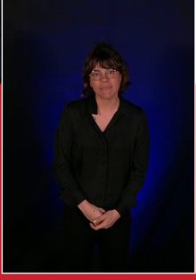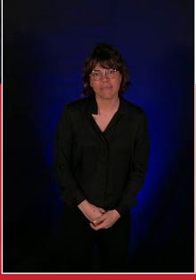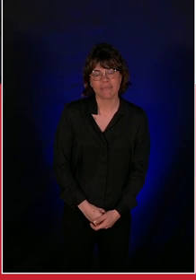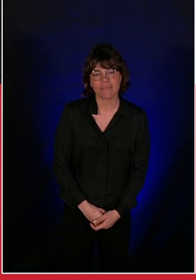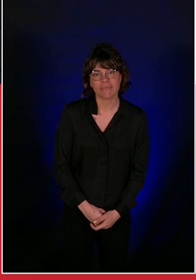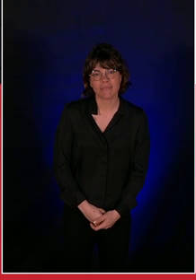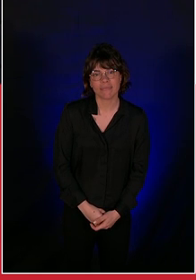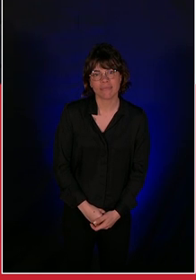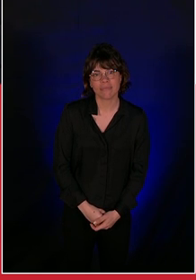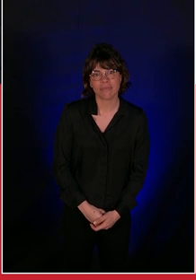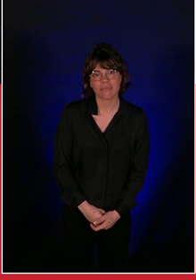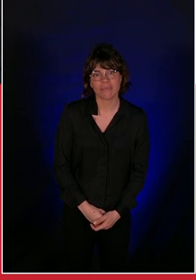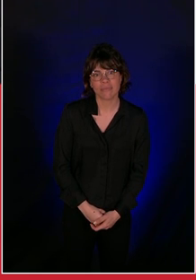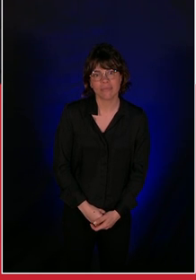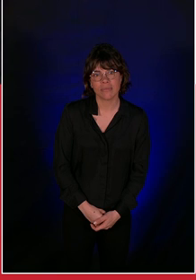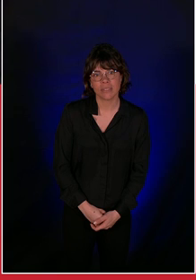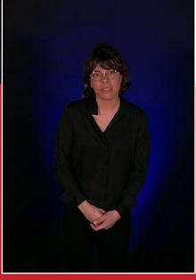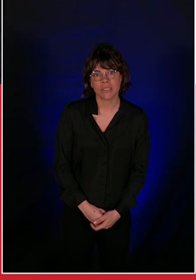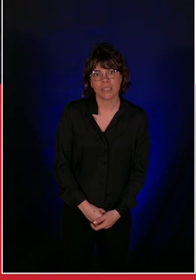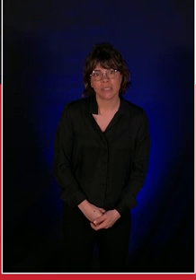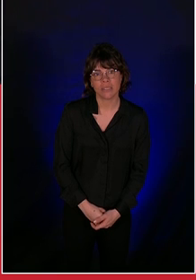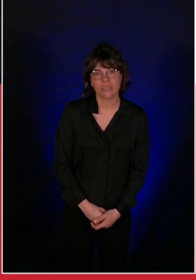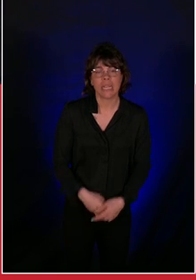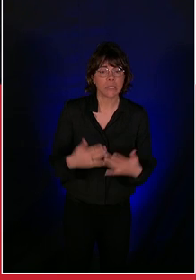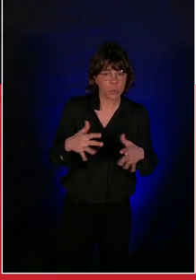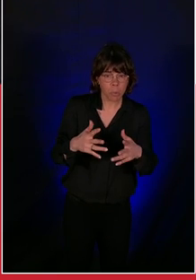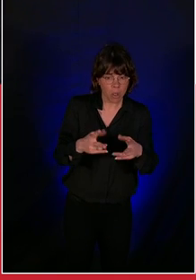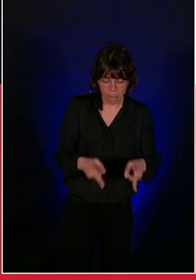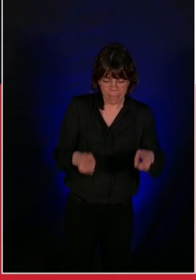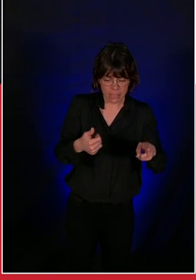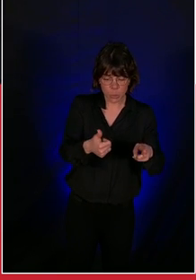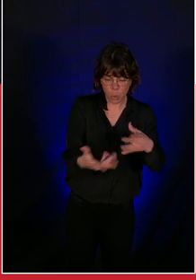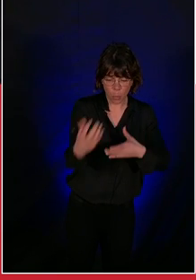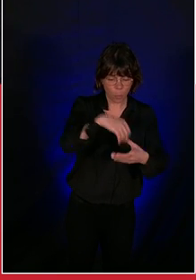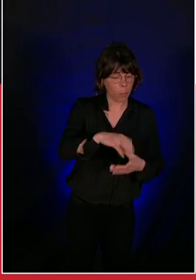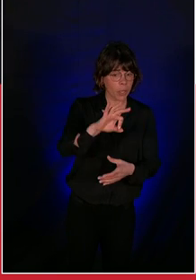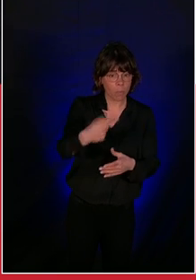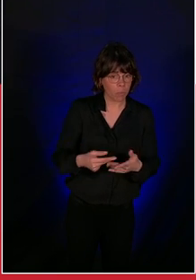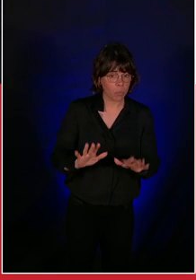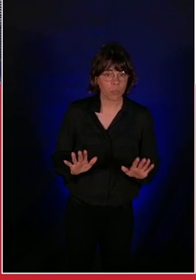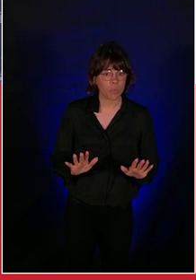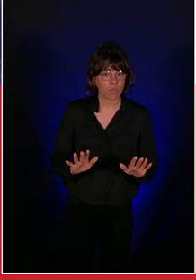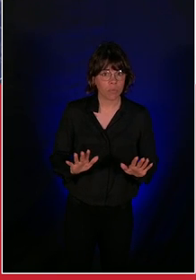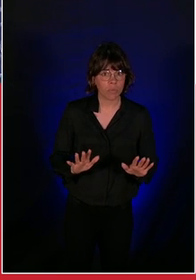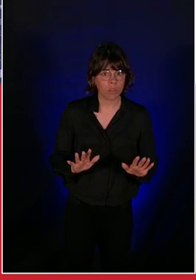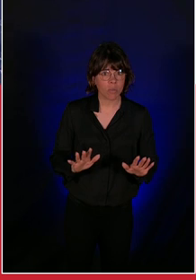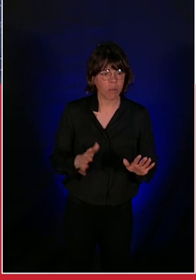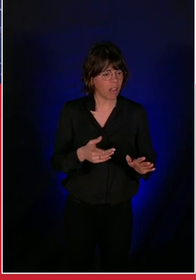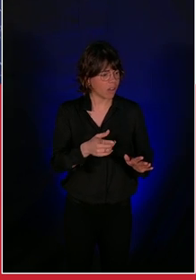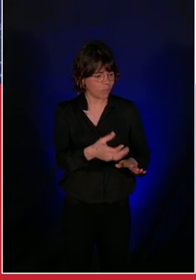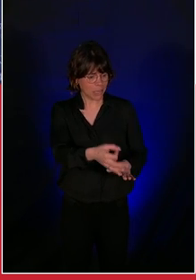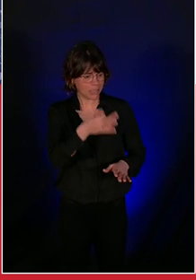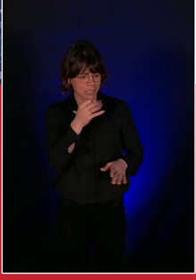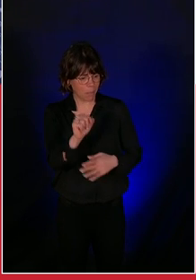voilà là c'est juste savoir si on si on le met sur la partie une on vient de me dire que c'était bon les